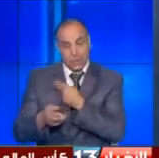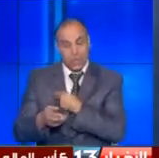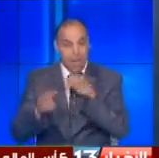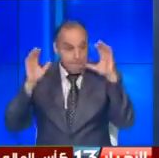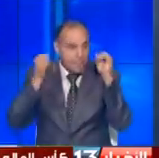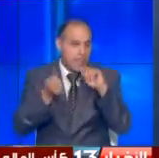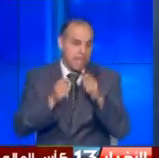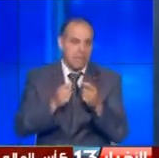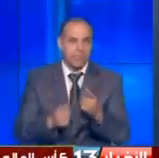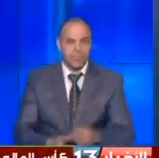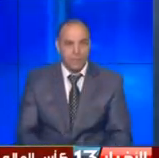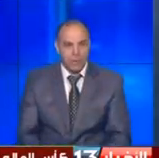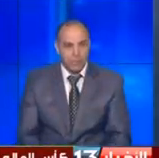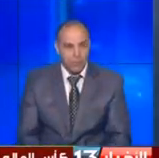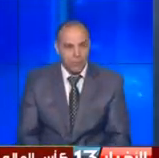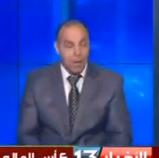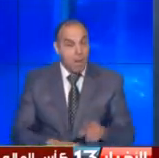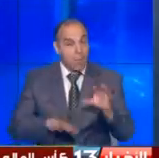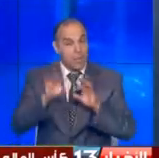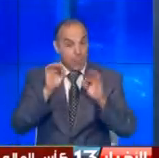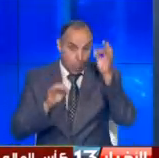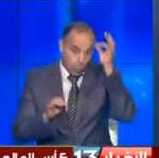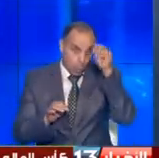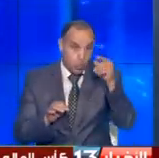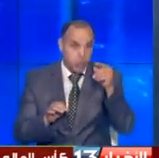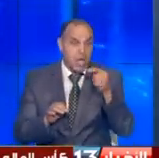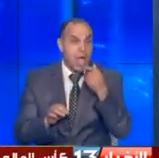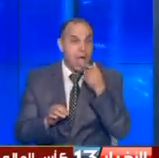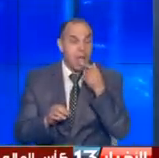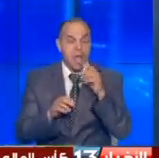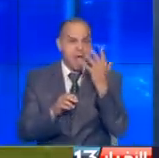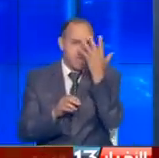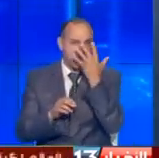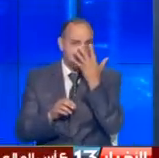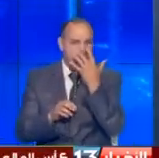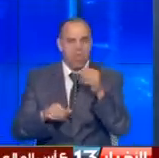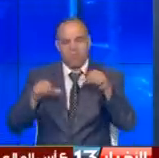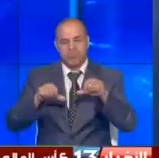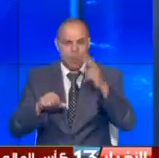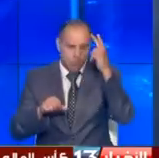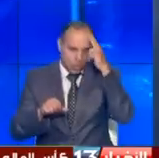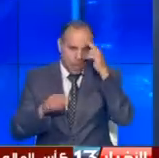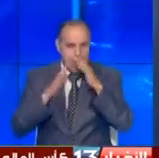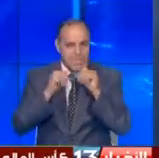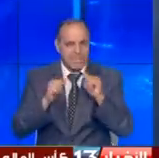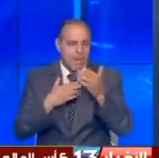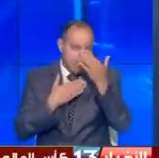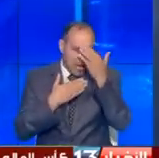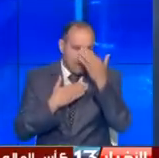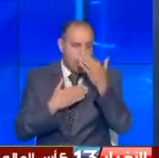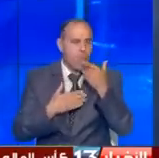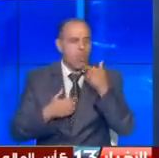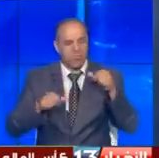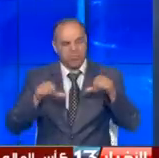والمكسيك. ويحمل المنتخب التونسي أمل العربي والأفارقة إثر نكسة كل من السعودية ومصر والمغرب وسوبر